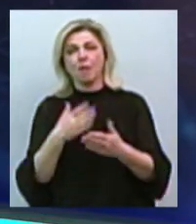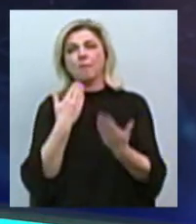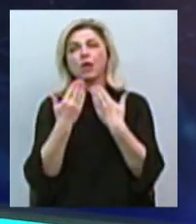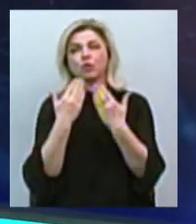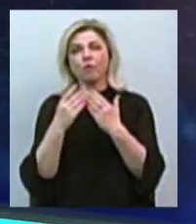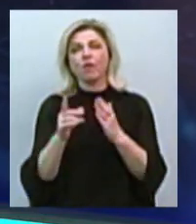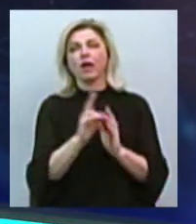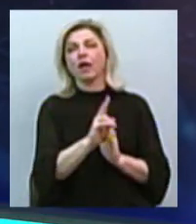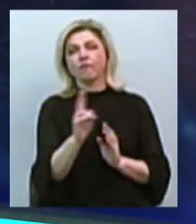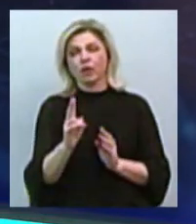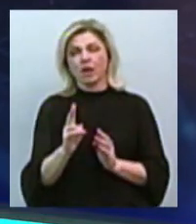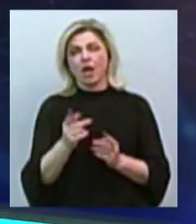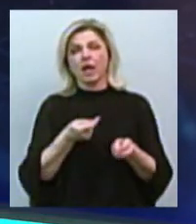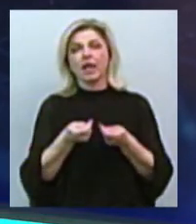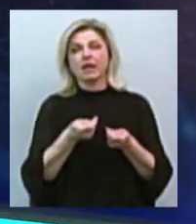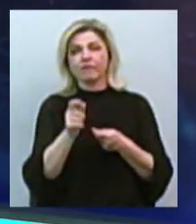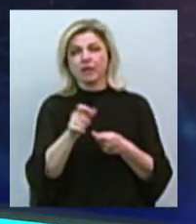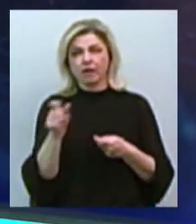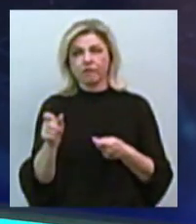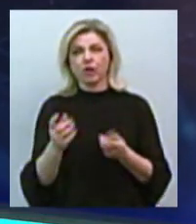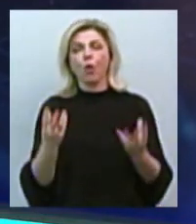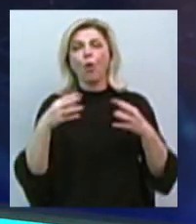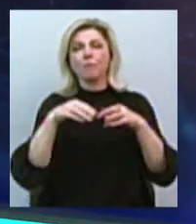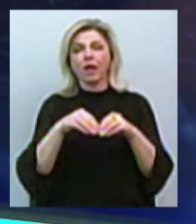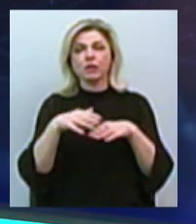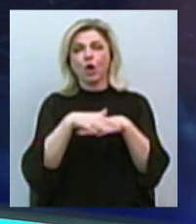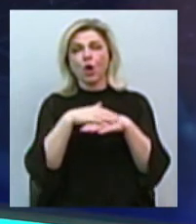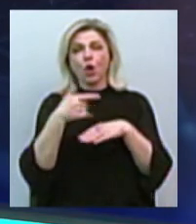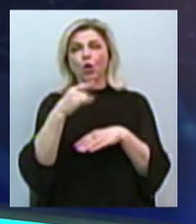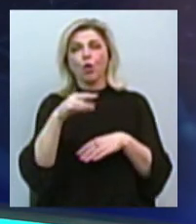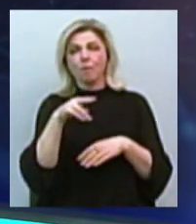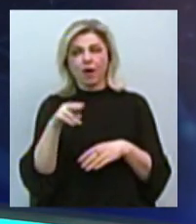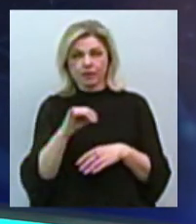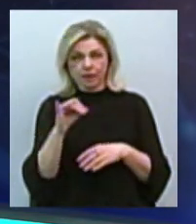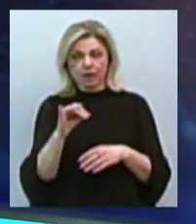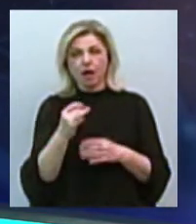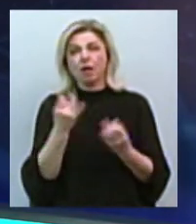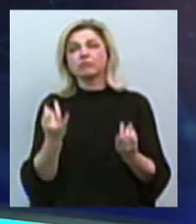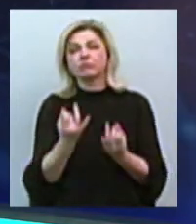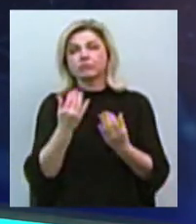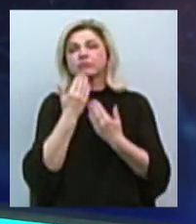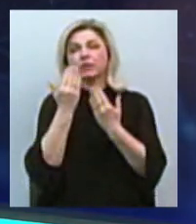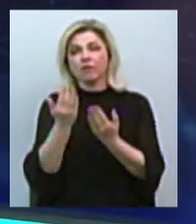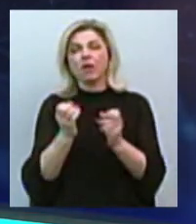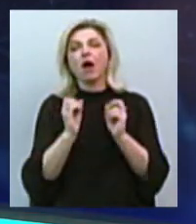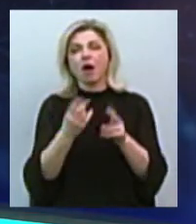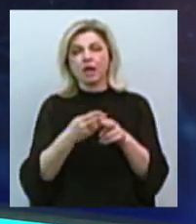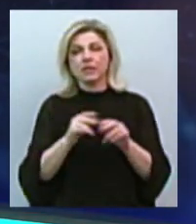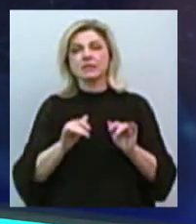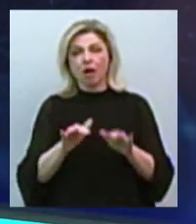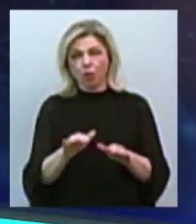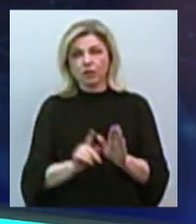кількома керівниками об'єднаних територіальних громад Миколаївщини, щоб поцікавитись, як саме ці заходи запроваджувалися у